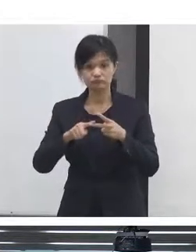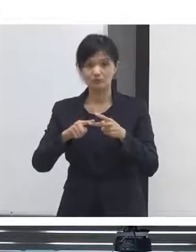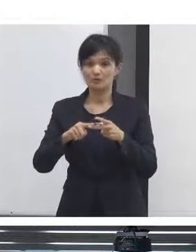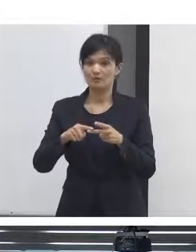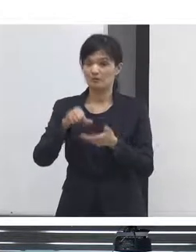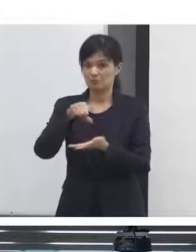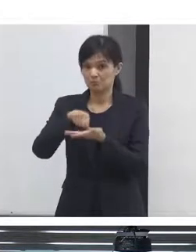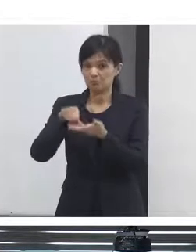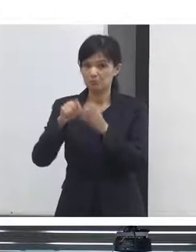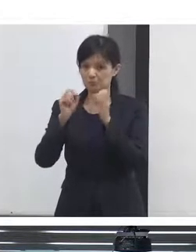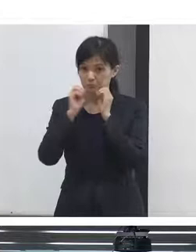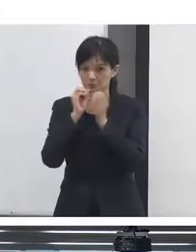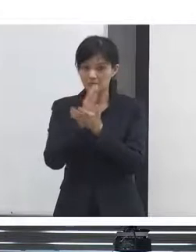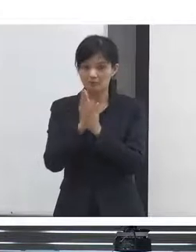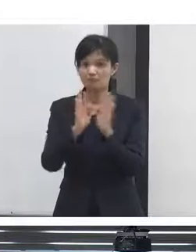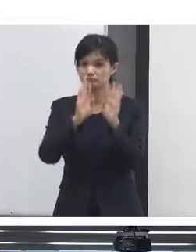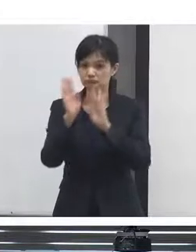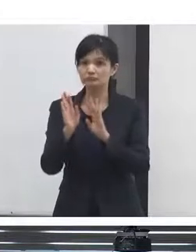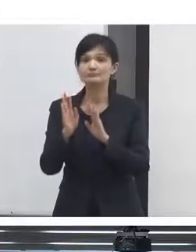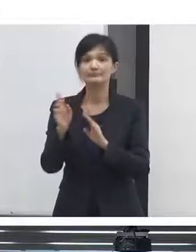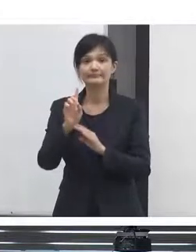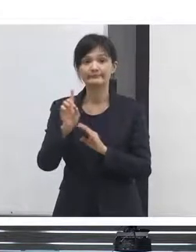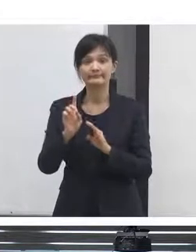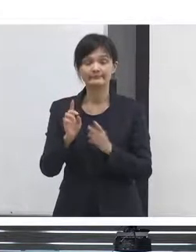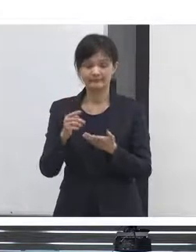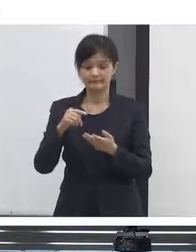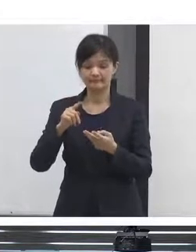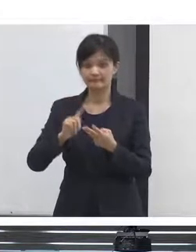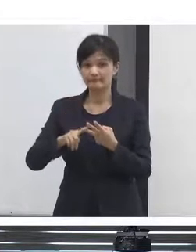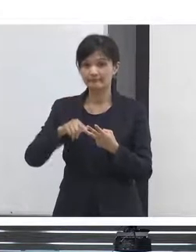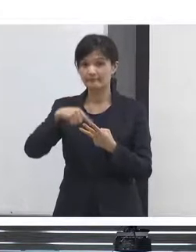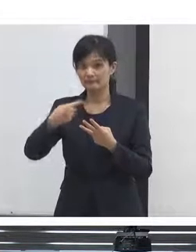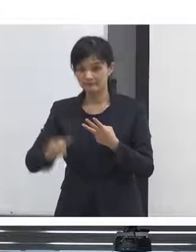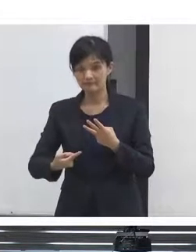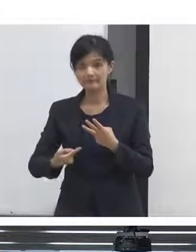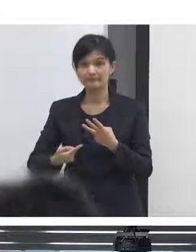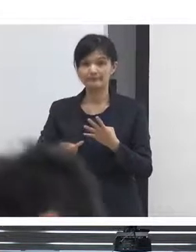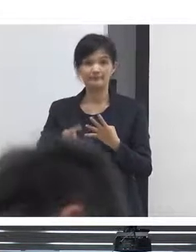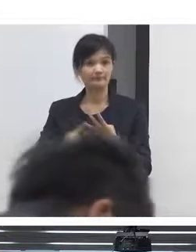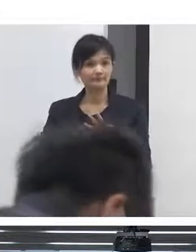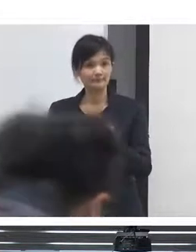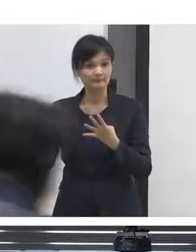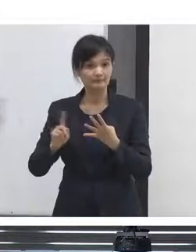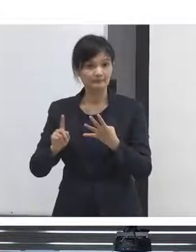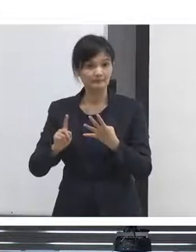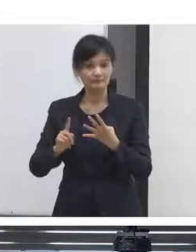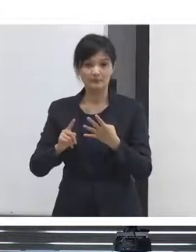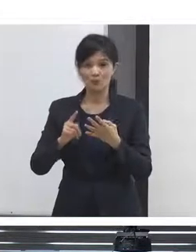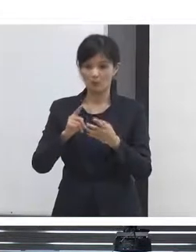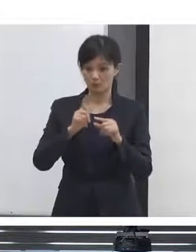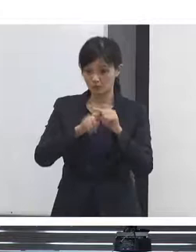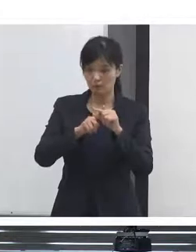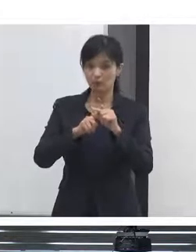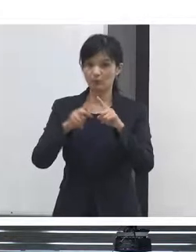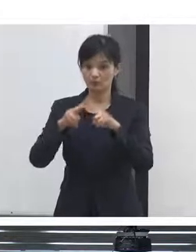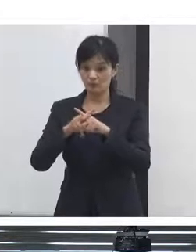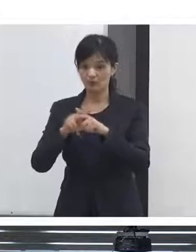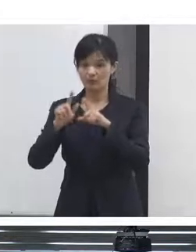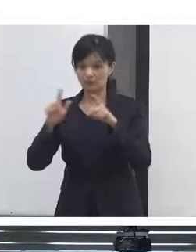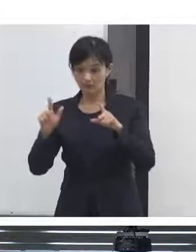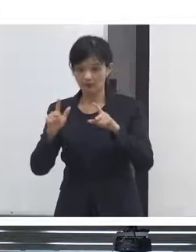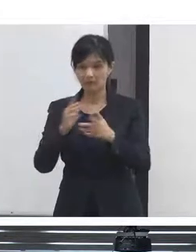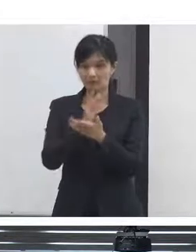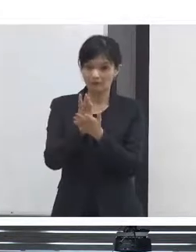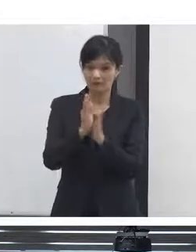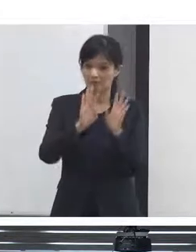比如说它是白米哦。那品种、品相、名称里面，接下来再往下延伸呢，就是跟种类、 这小类、中类、大类之间的关系呢，就可